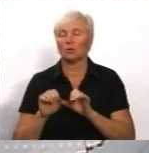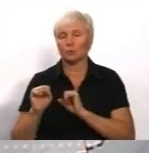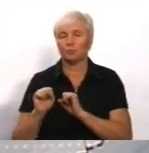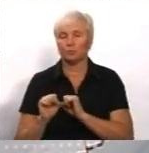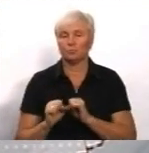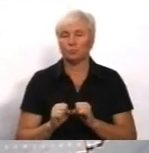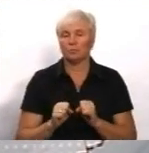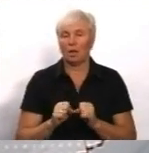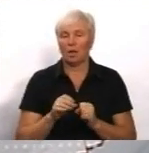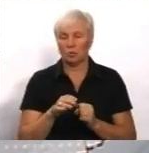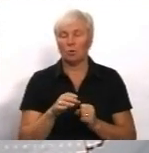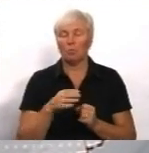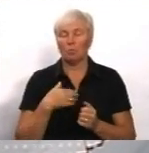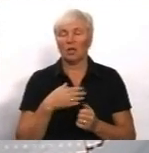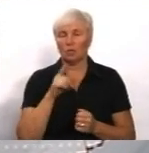ми забороняємо